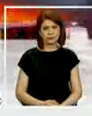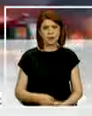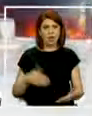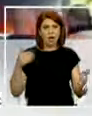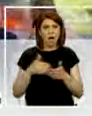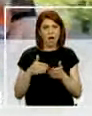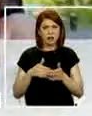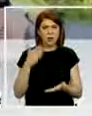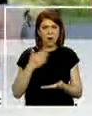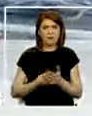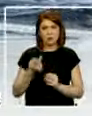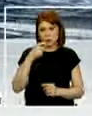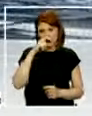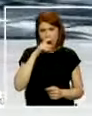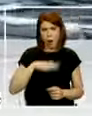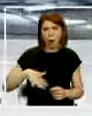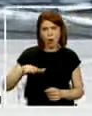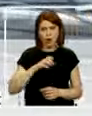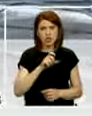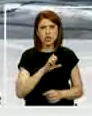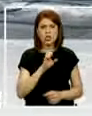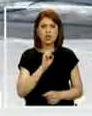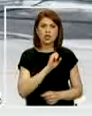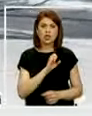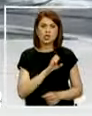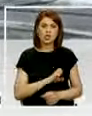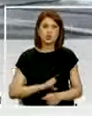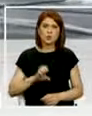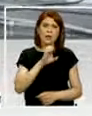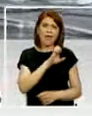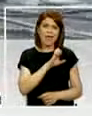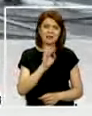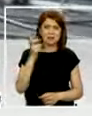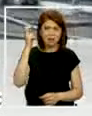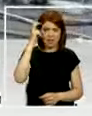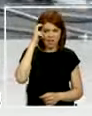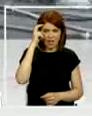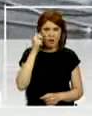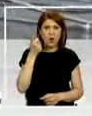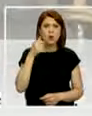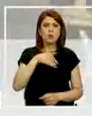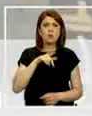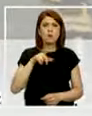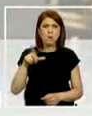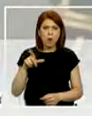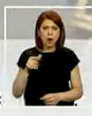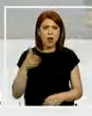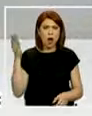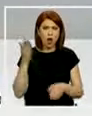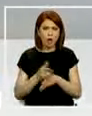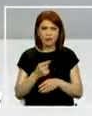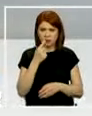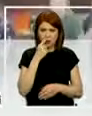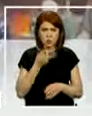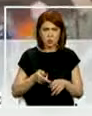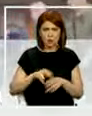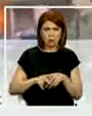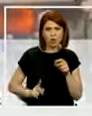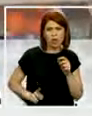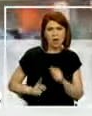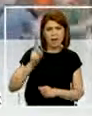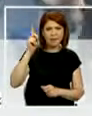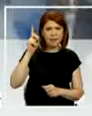Atacul a avut loc în orașul Kremenciuc, la sud-est de Kiev. Centrul comercial, unul dintre cele mai mari din zonă, a fost lovit de ruși cu mai multe rachete.